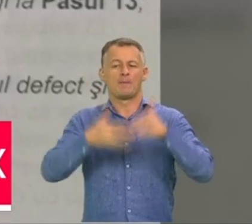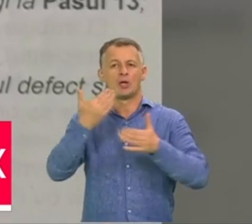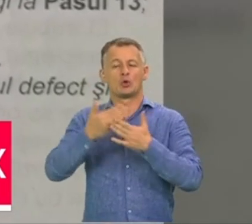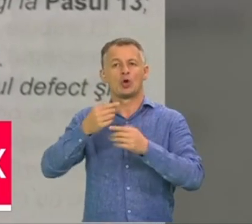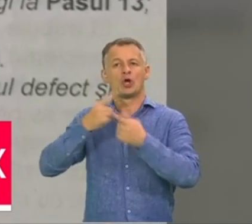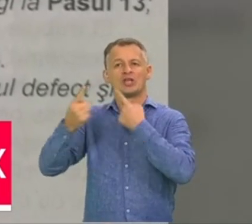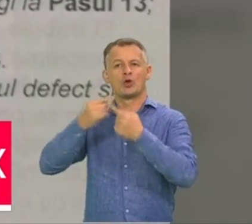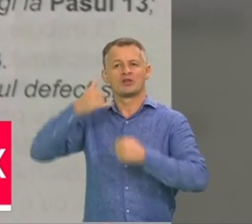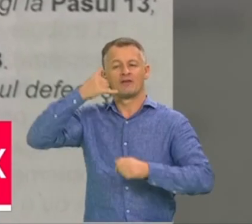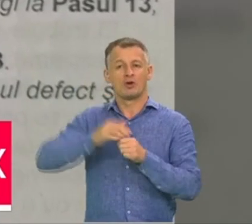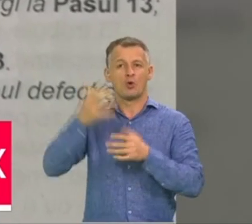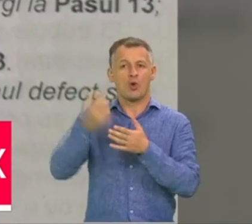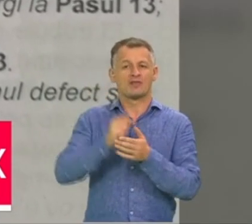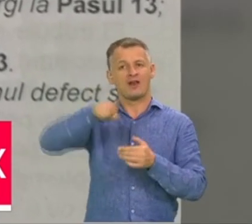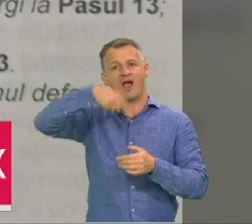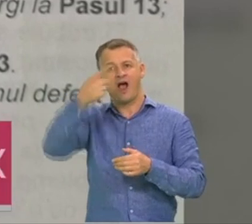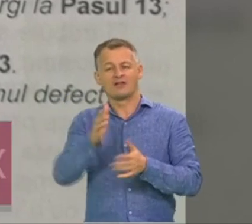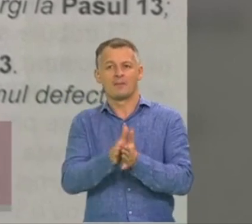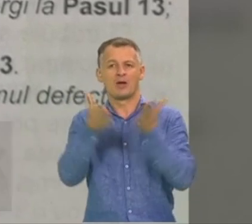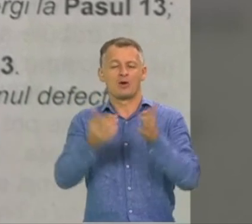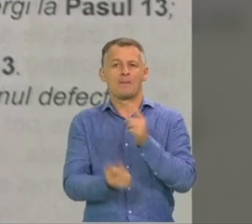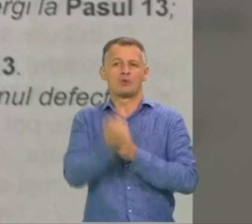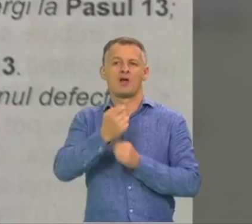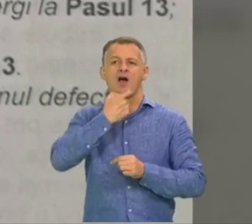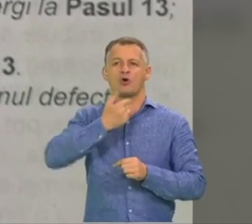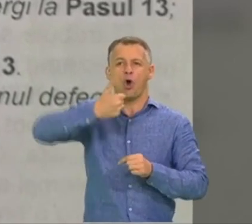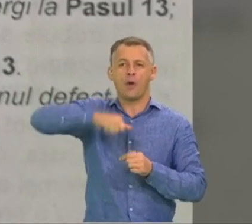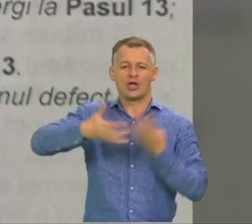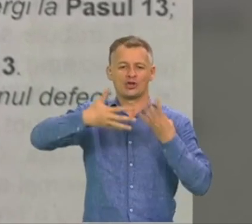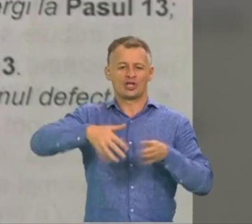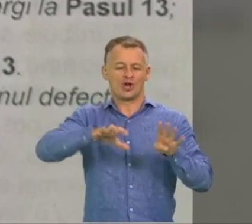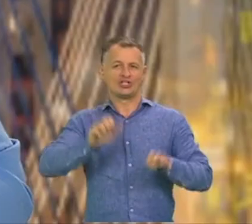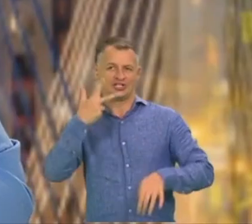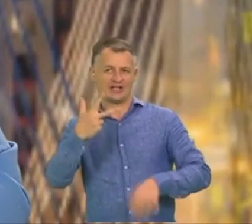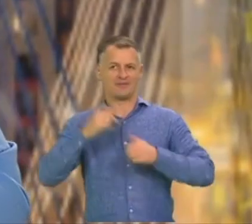telefonice ar fi fost preluat dintr-un alt manual apărut în 1993.